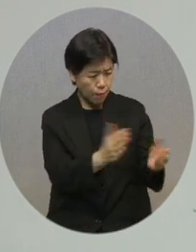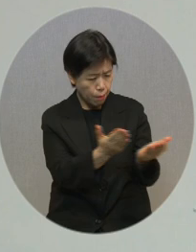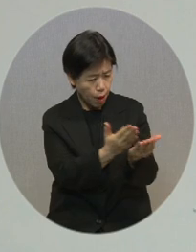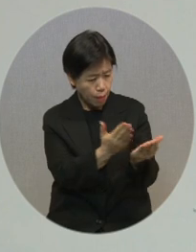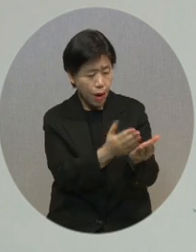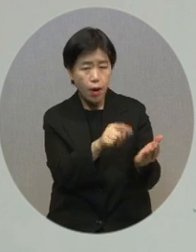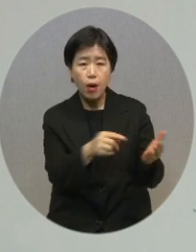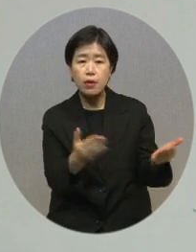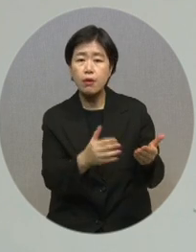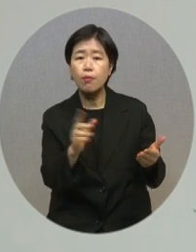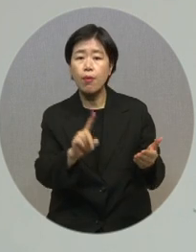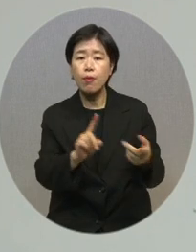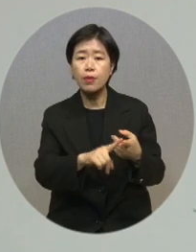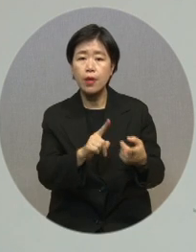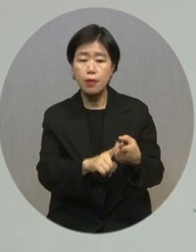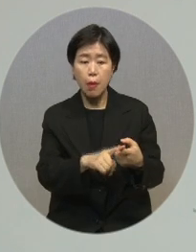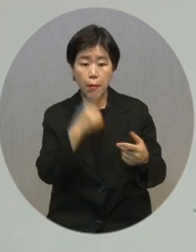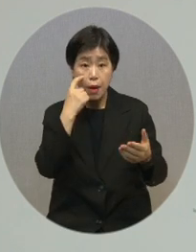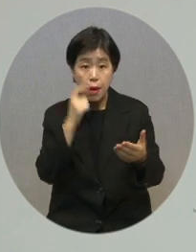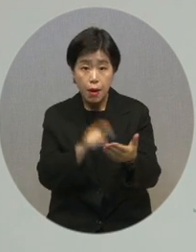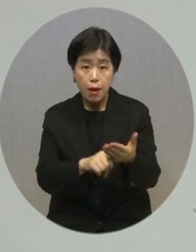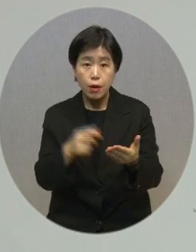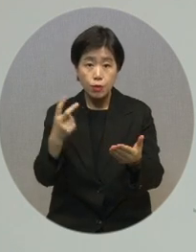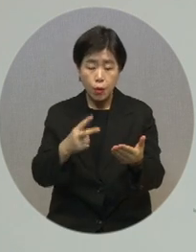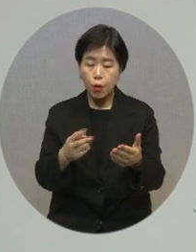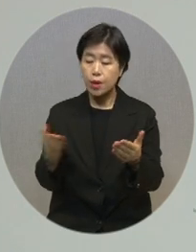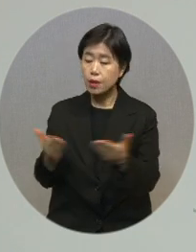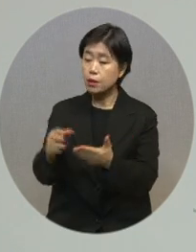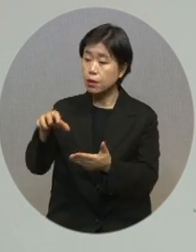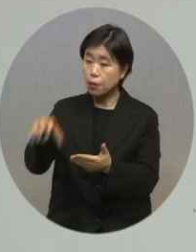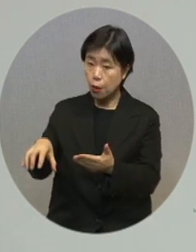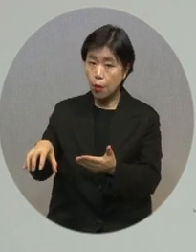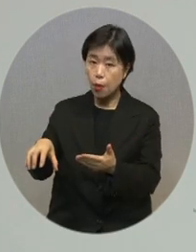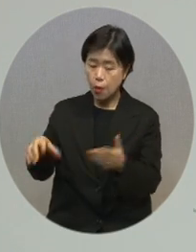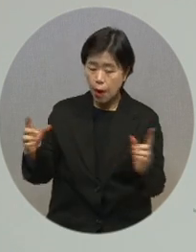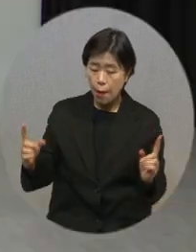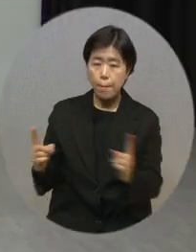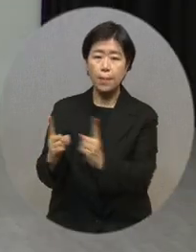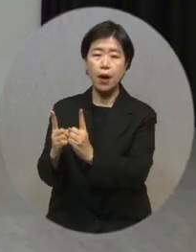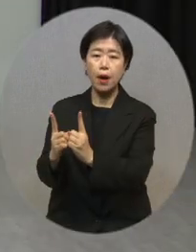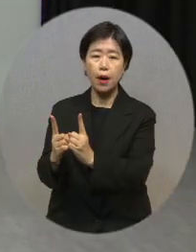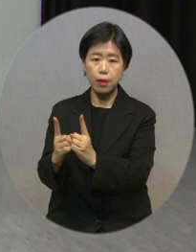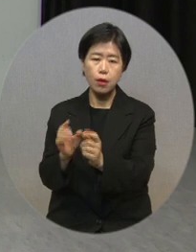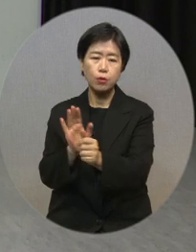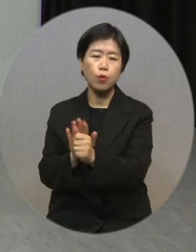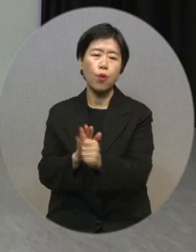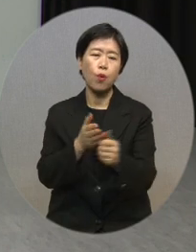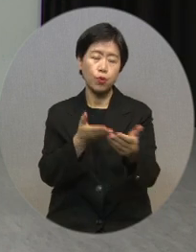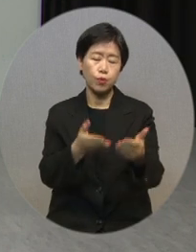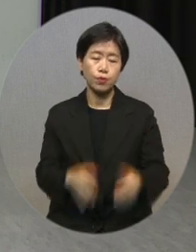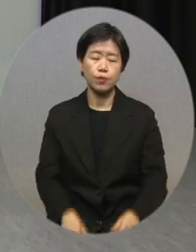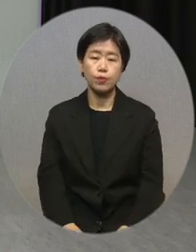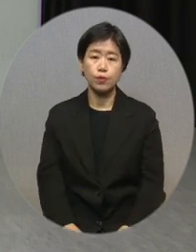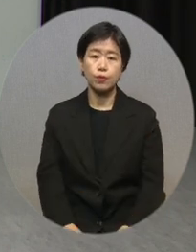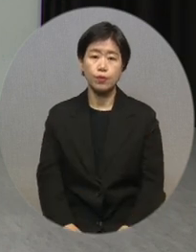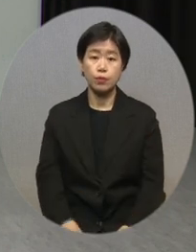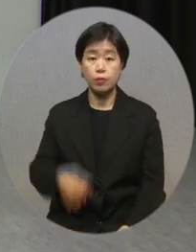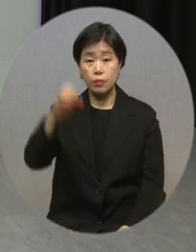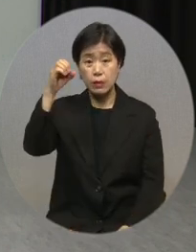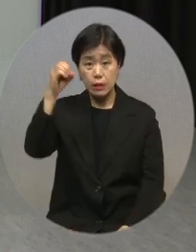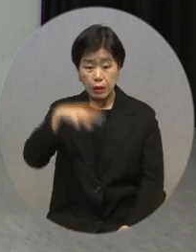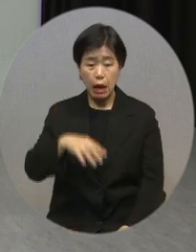일자리를 일자리. 발굴하고 또 그런데 그 취업할 수 있도록 적극적으로 지원을 해드리고 있습니다. 그